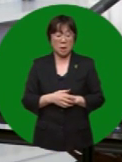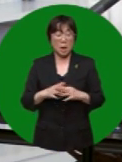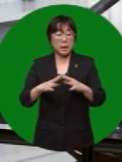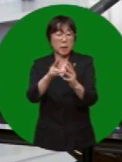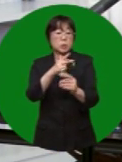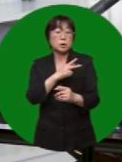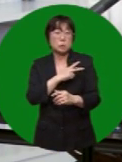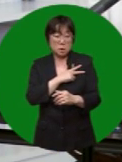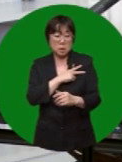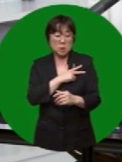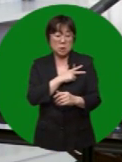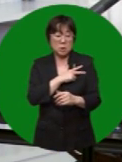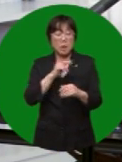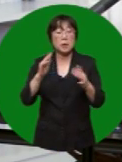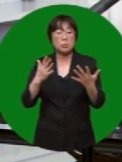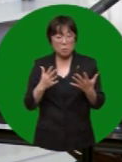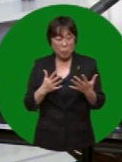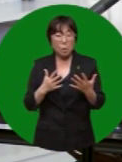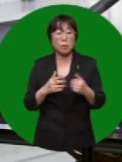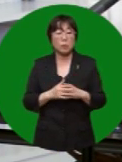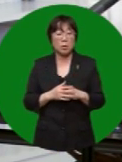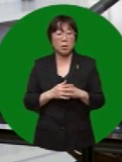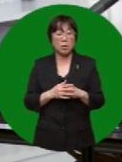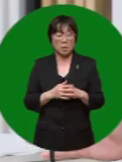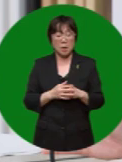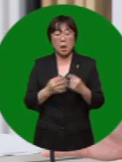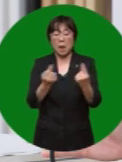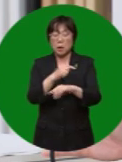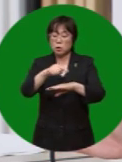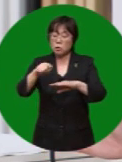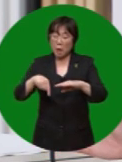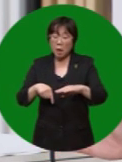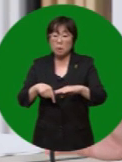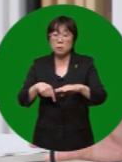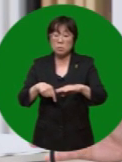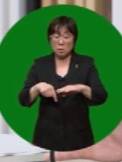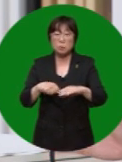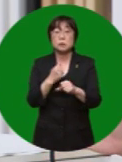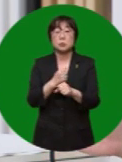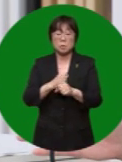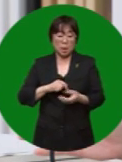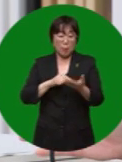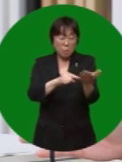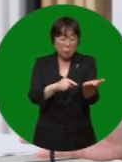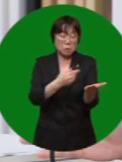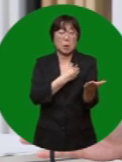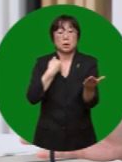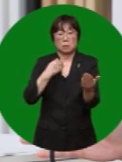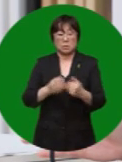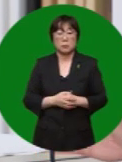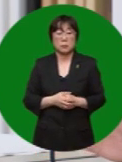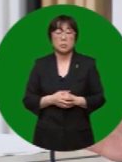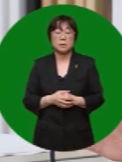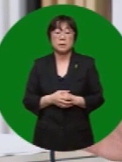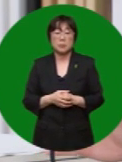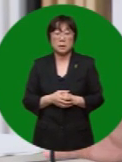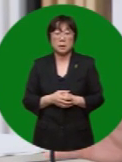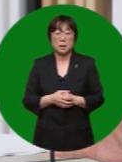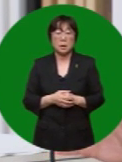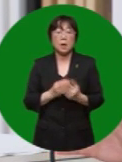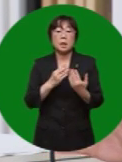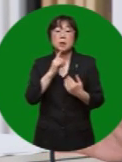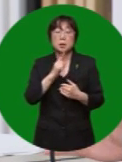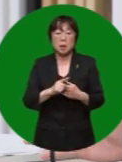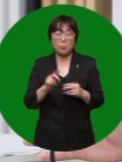築士の方でなくても、まあ言ったら改修の計画をして出すことができると。だから極端